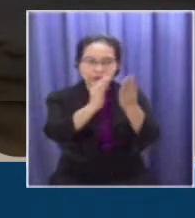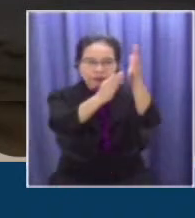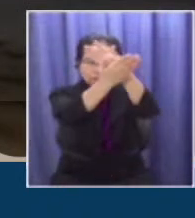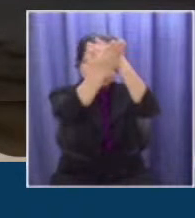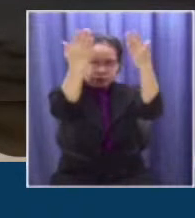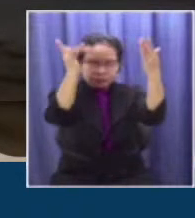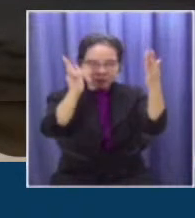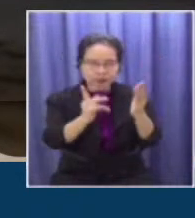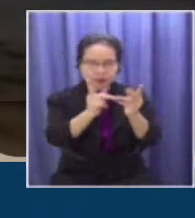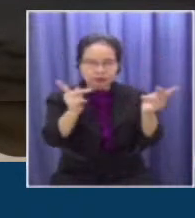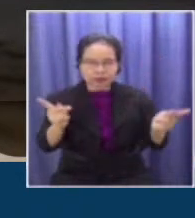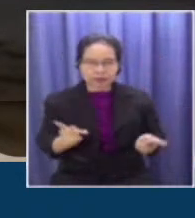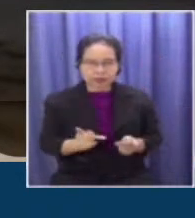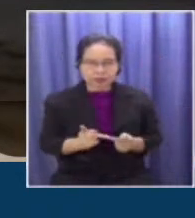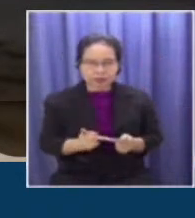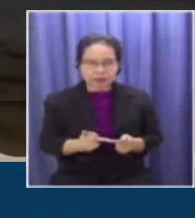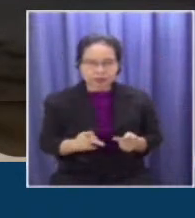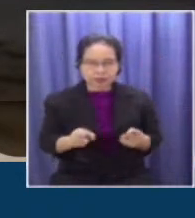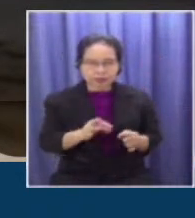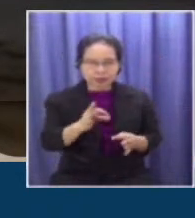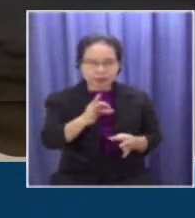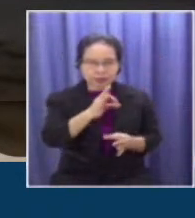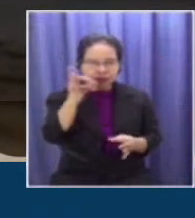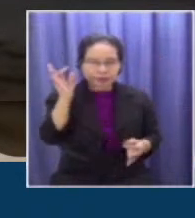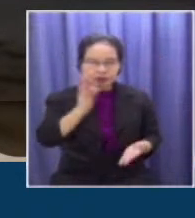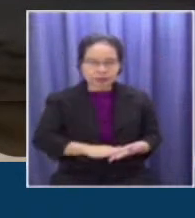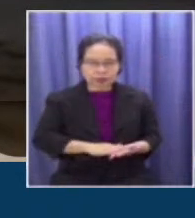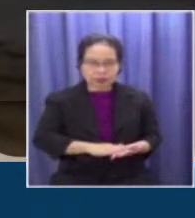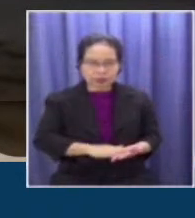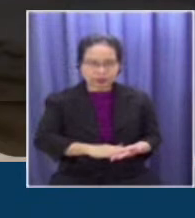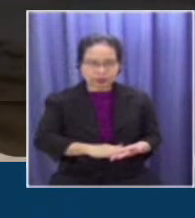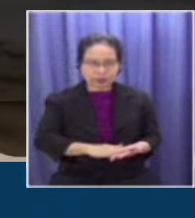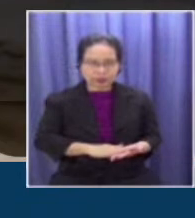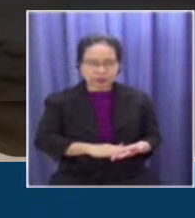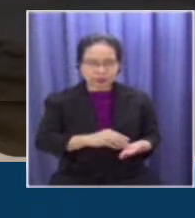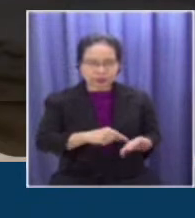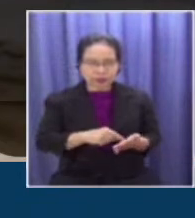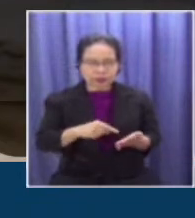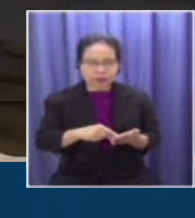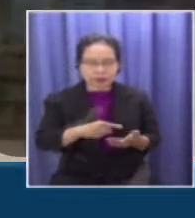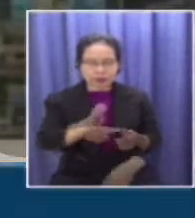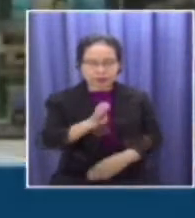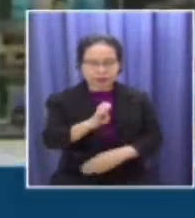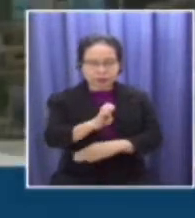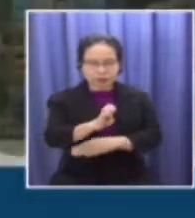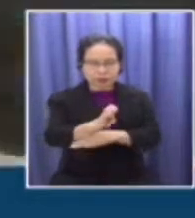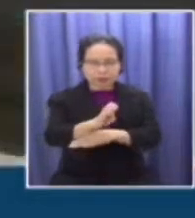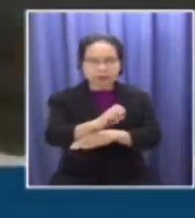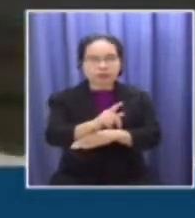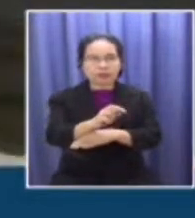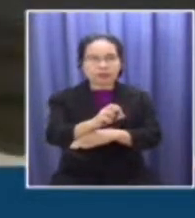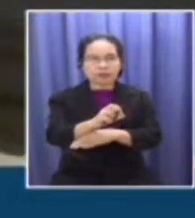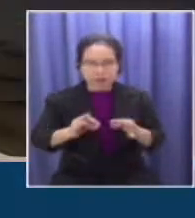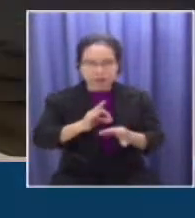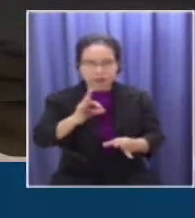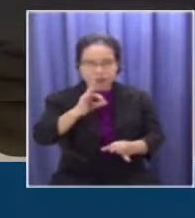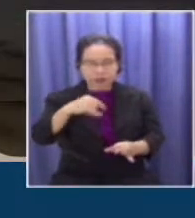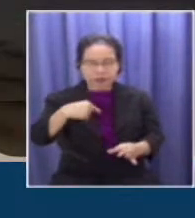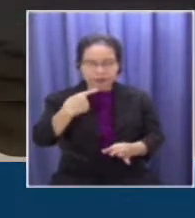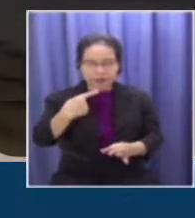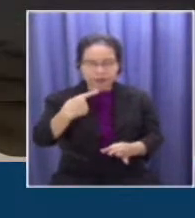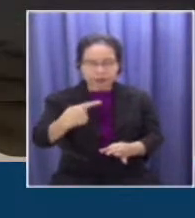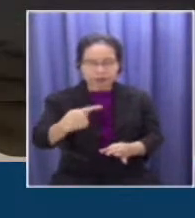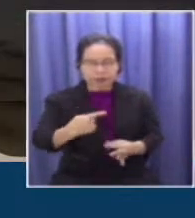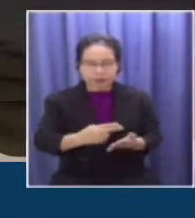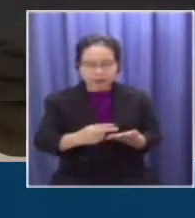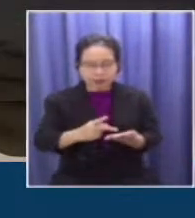Yɛnom yɛ ahomane na saa ahomane yi ɛno na ɛnɛ Paul